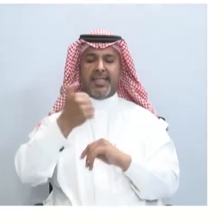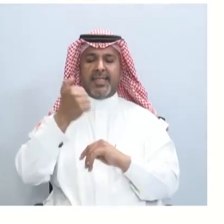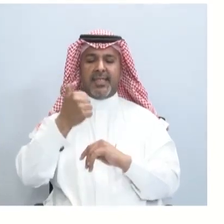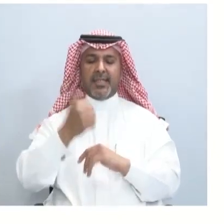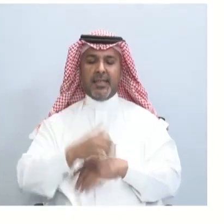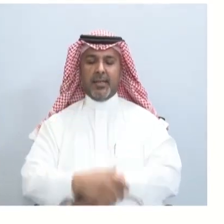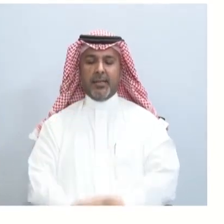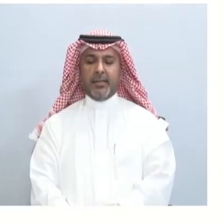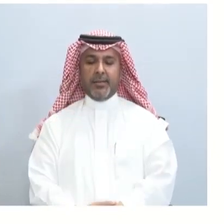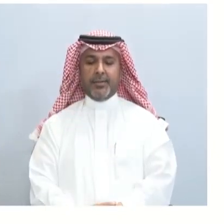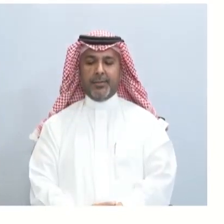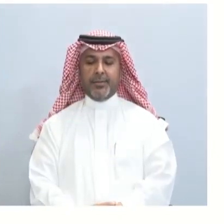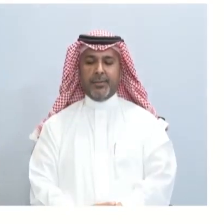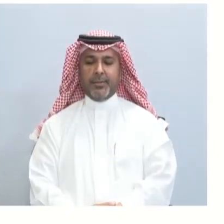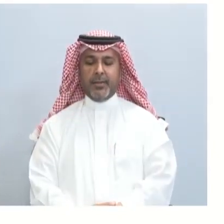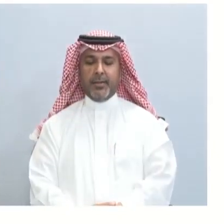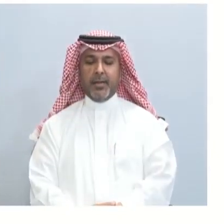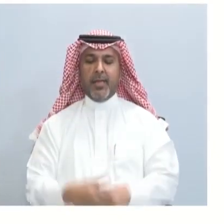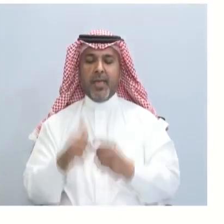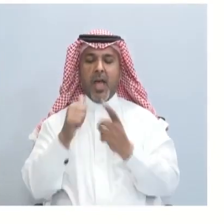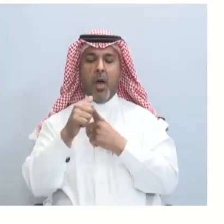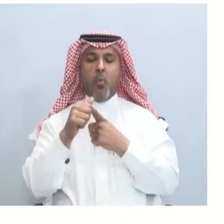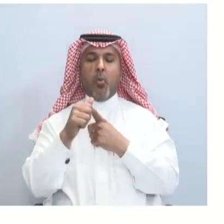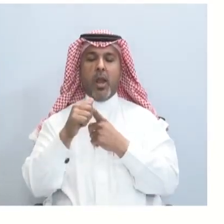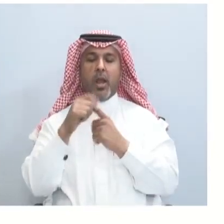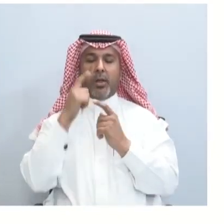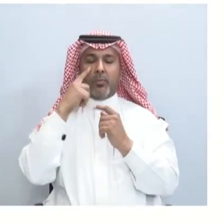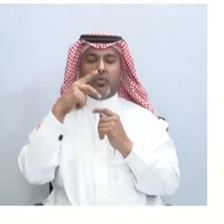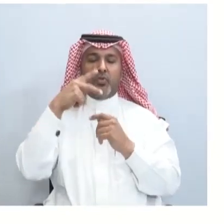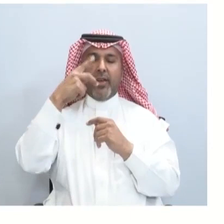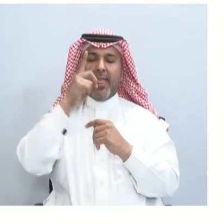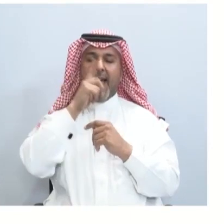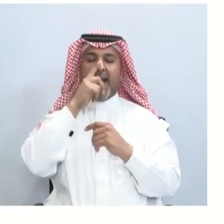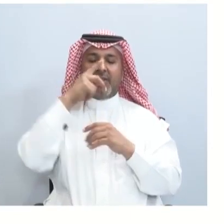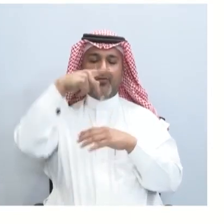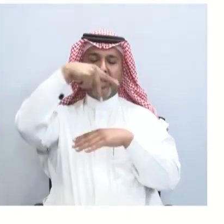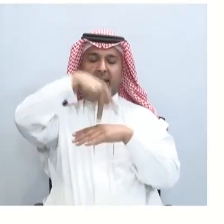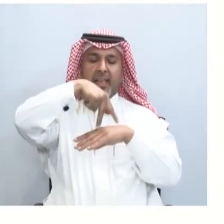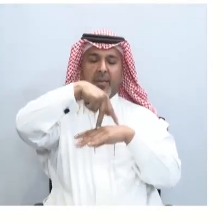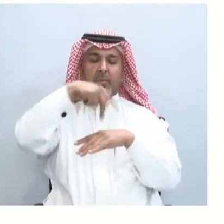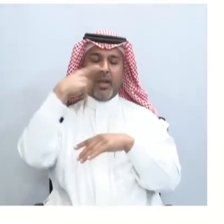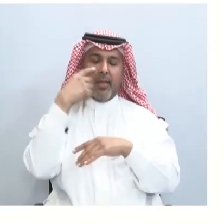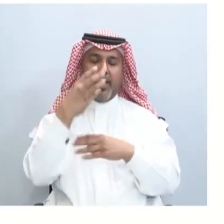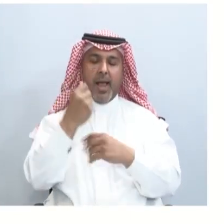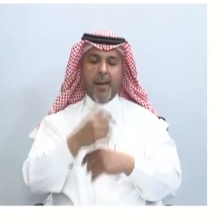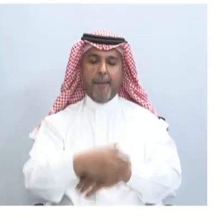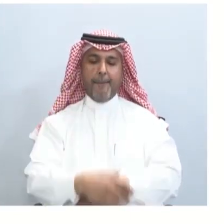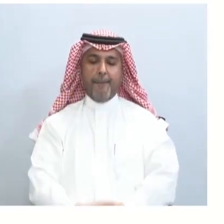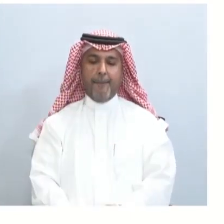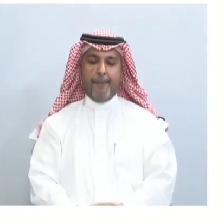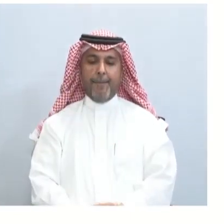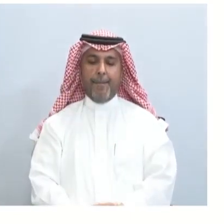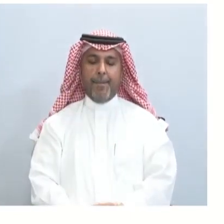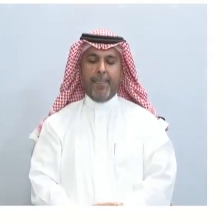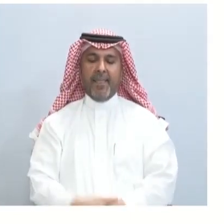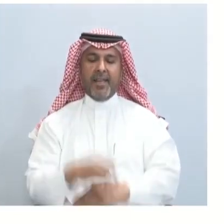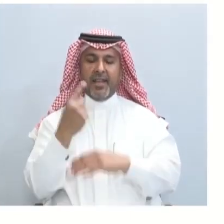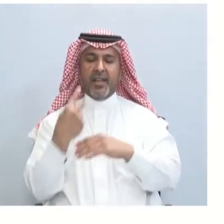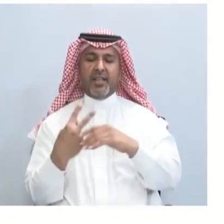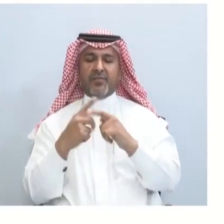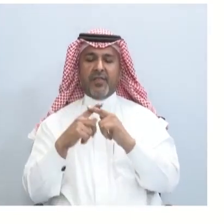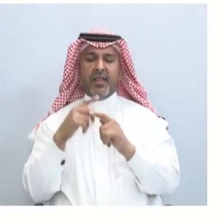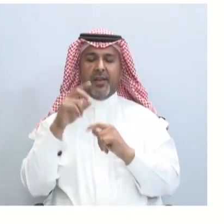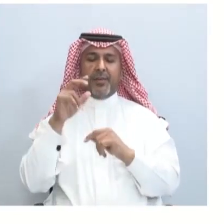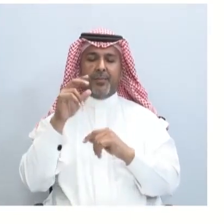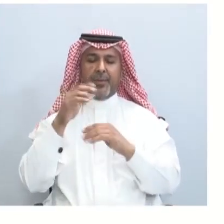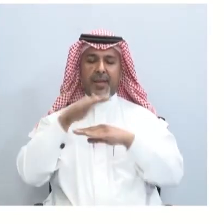بالرموز كتبنا ميم واحد هي 60 الان مساحه المثلث نحن نعرف ان مساحه المثلث هي نصف القاعده في